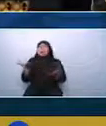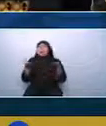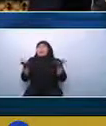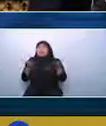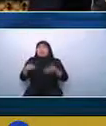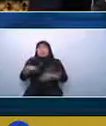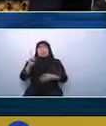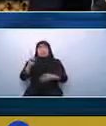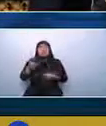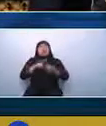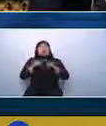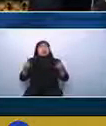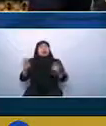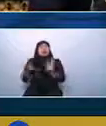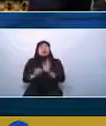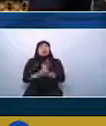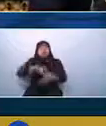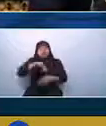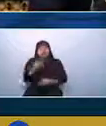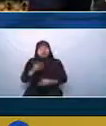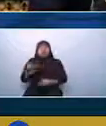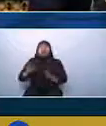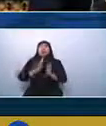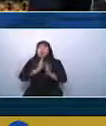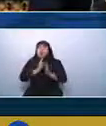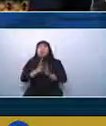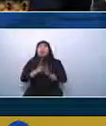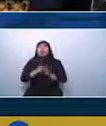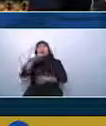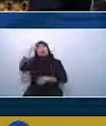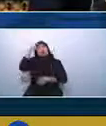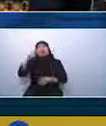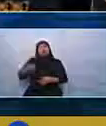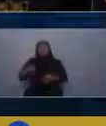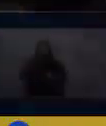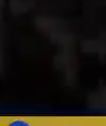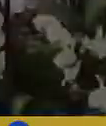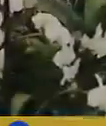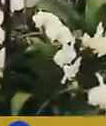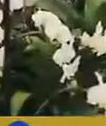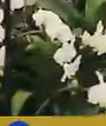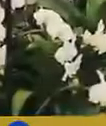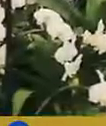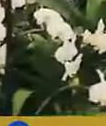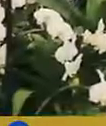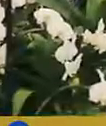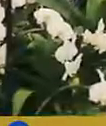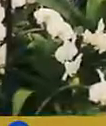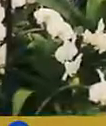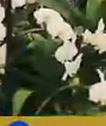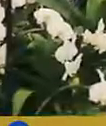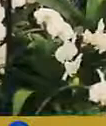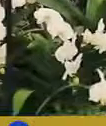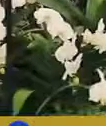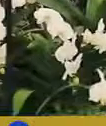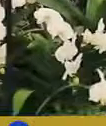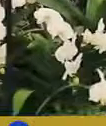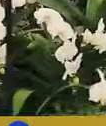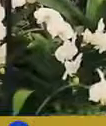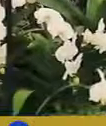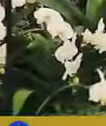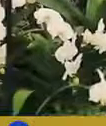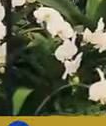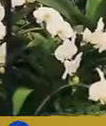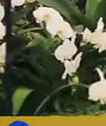harus mengorbankan waktu produktifnya hanya untuk datang langsung ke pengadilan. Dalam kesempatan tersebut dipaparkan juga